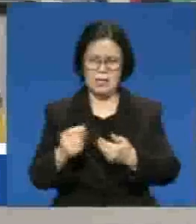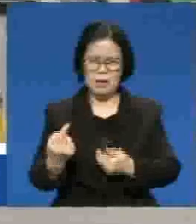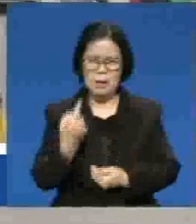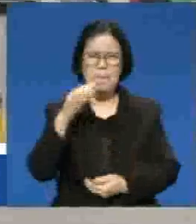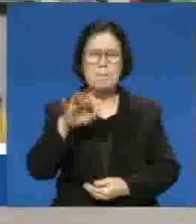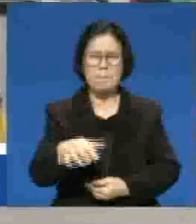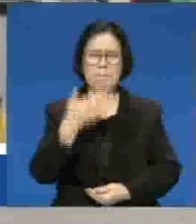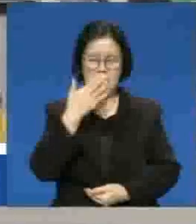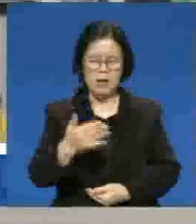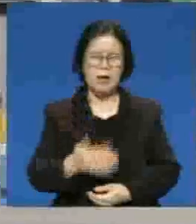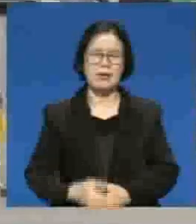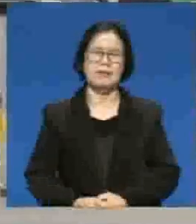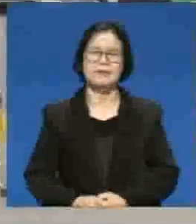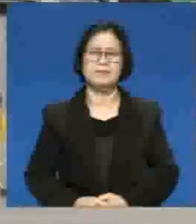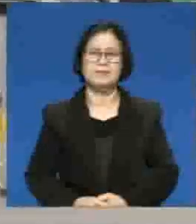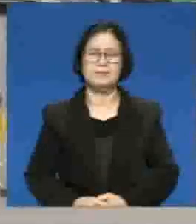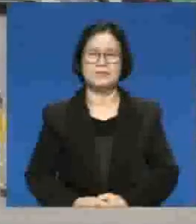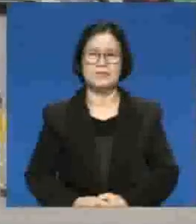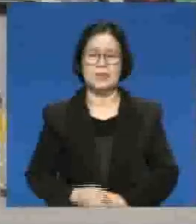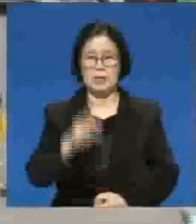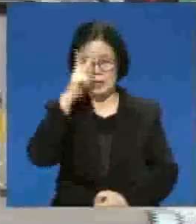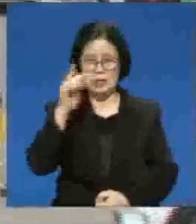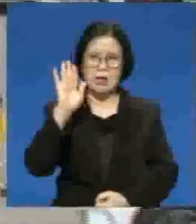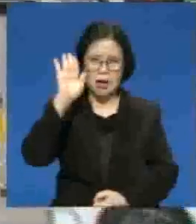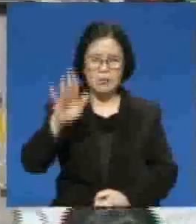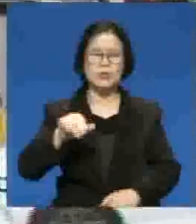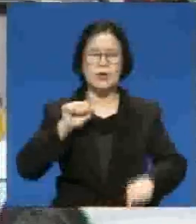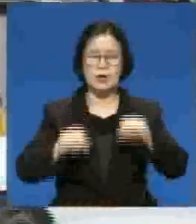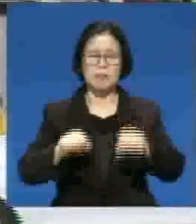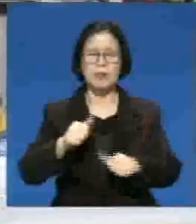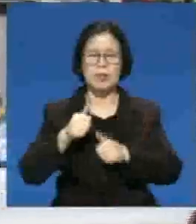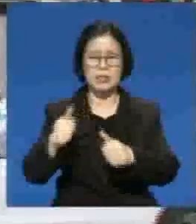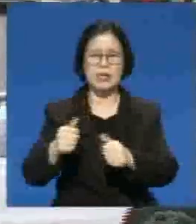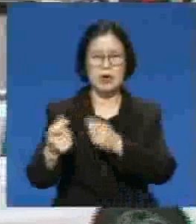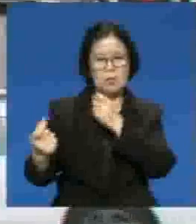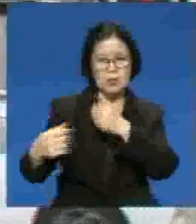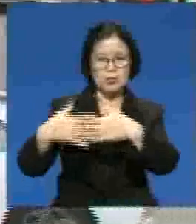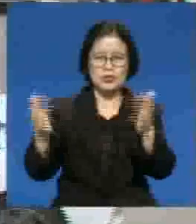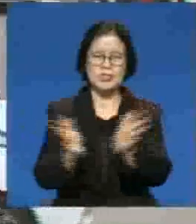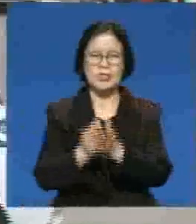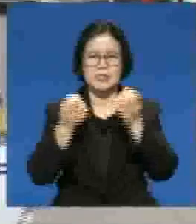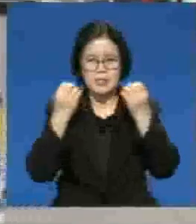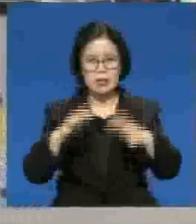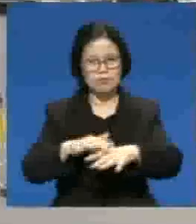전 대통령 사저. 박 전 대통령 향후 행보에 따라 보수 진영의